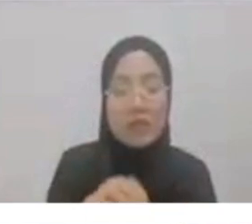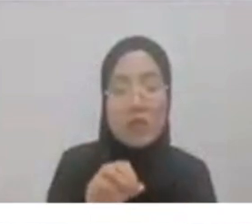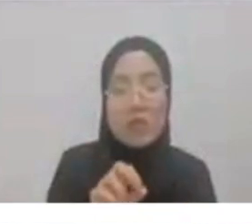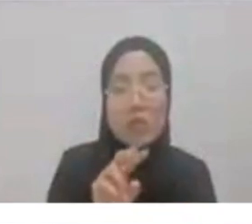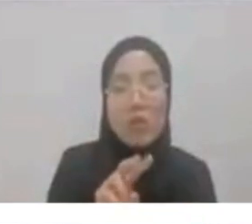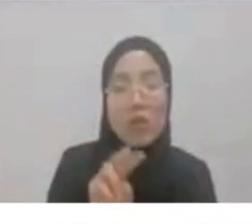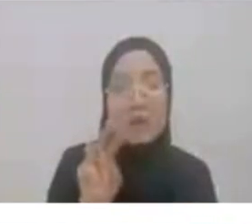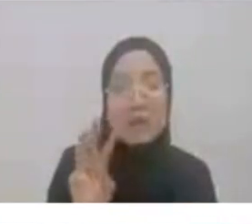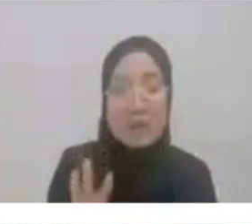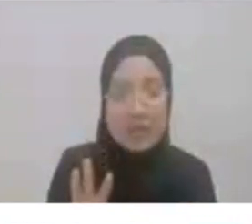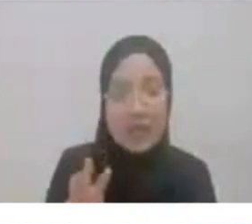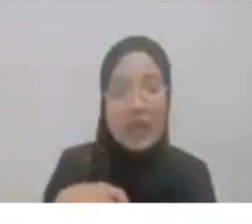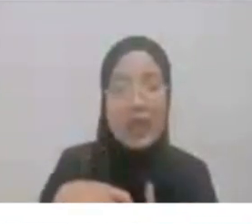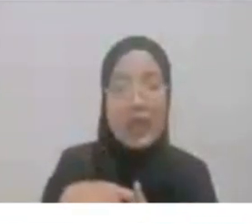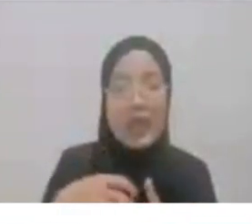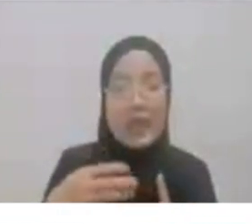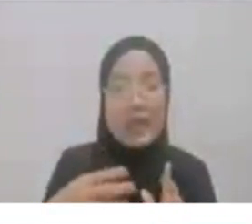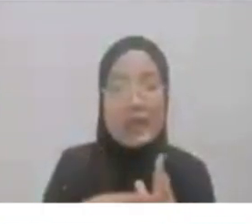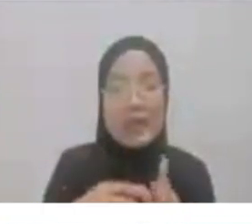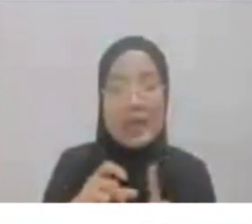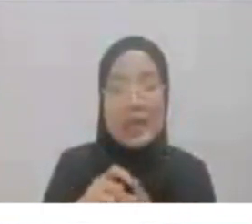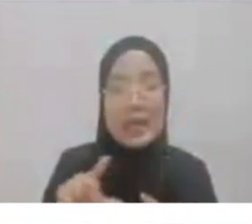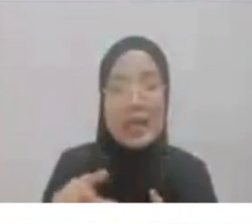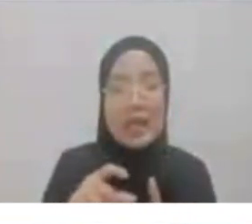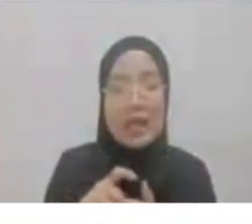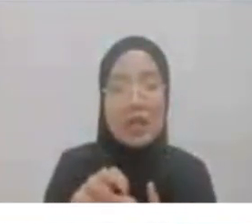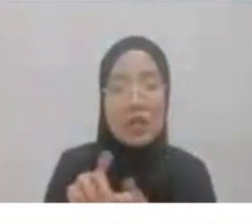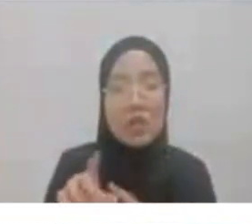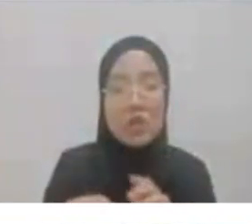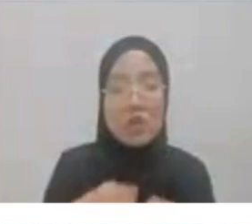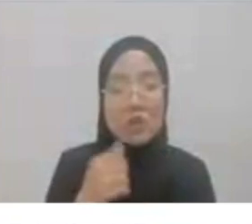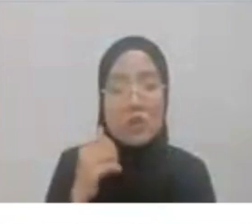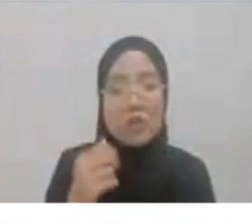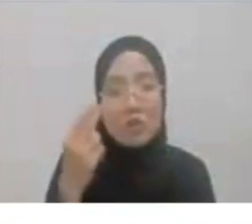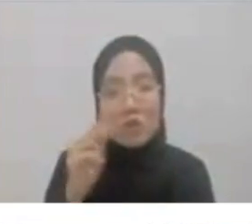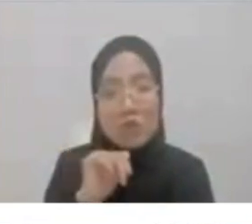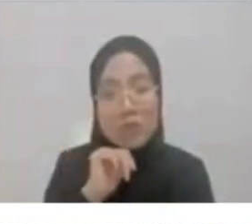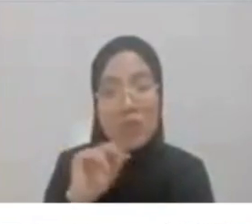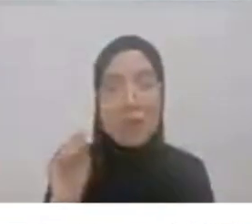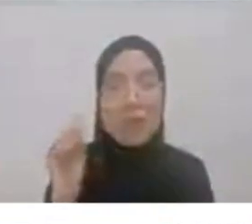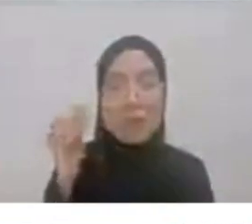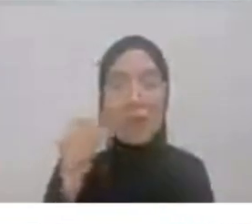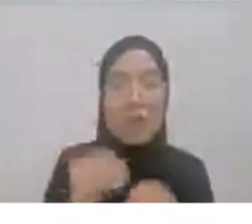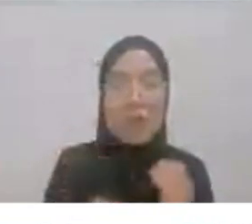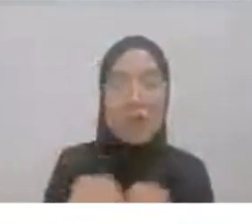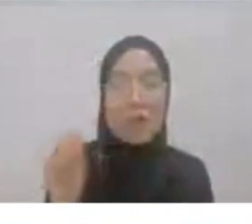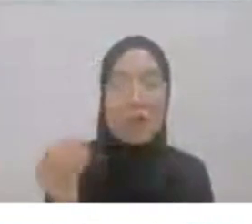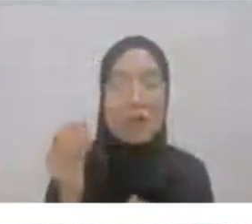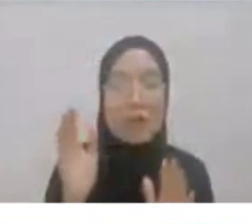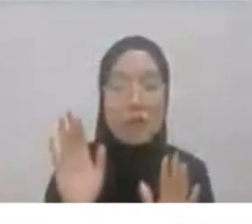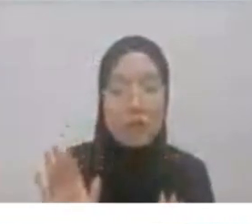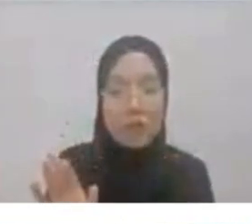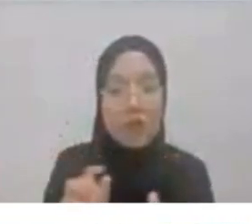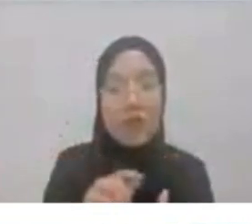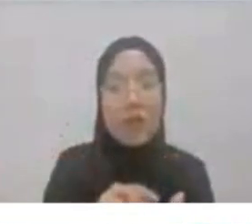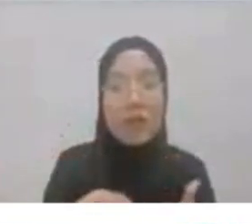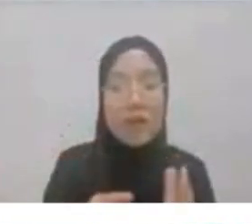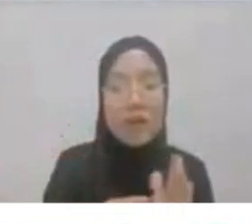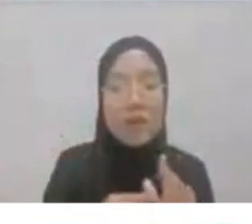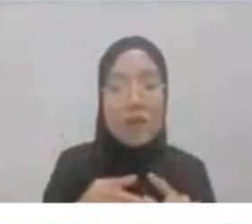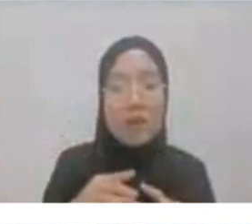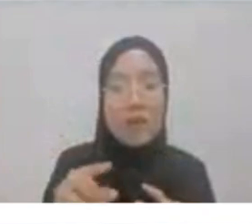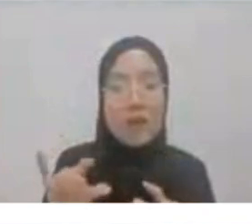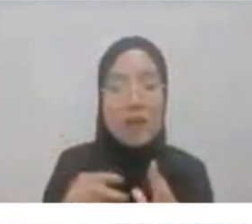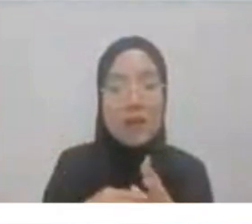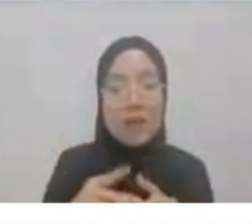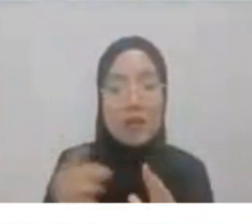Petarukan dapat memilih hanya untuk pemilihan presiden dan wakil presiden kemudian pemilih atas nama Marlina tersebut dicatat pada daftar pemilih khusus